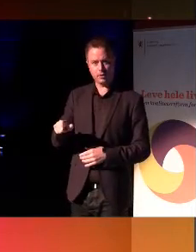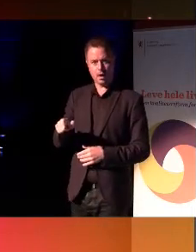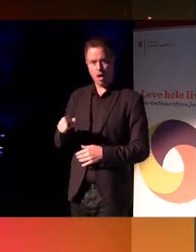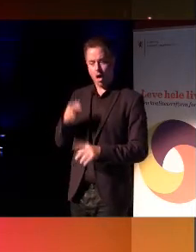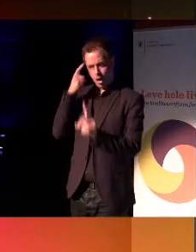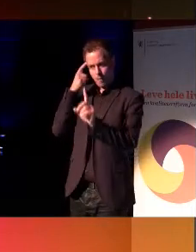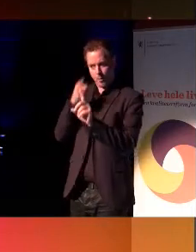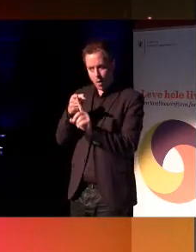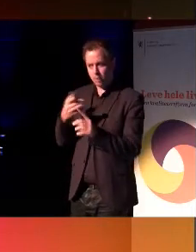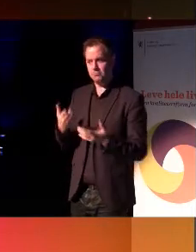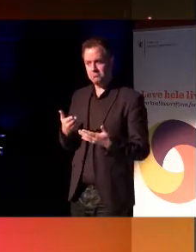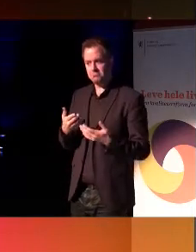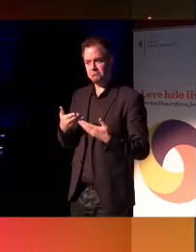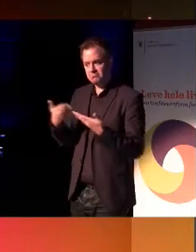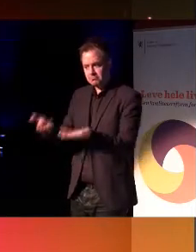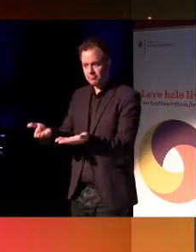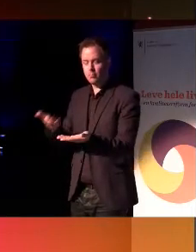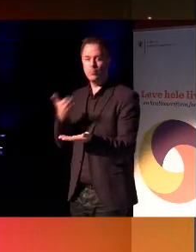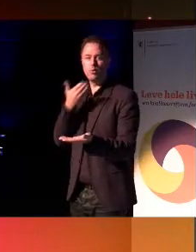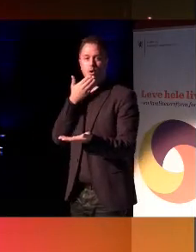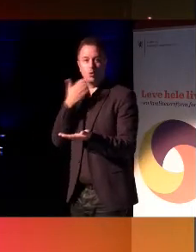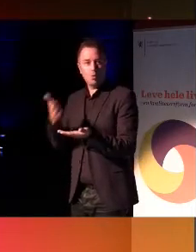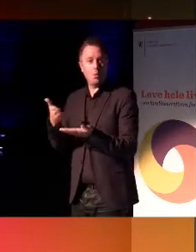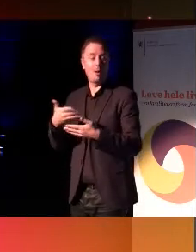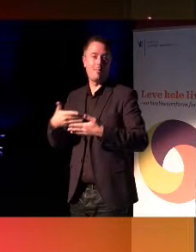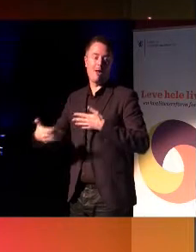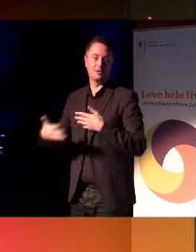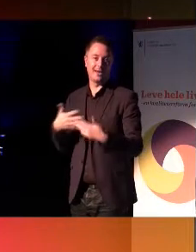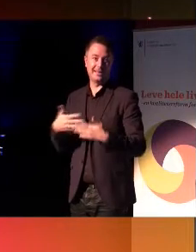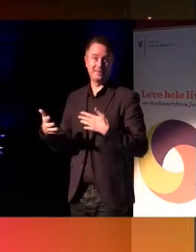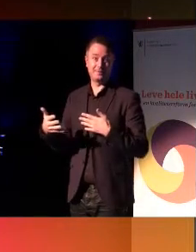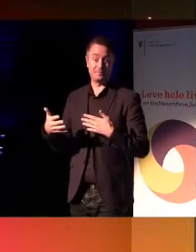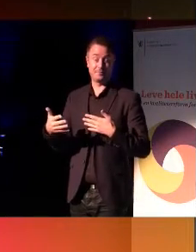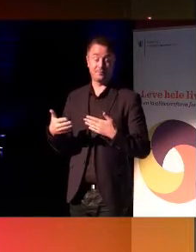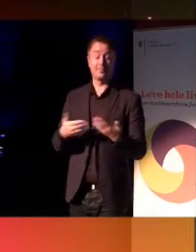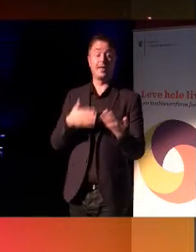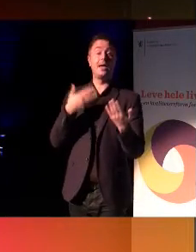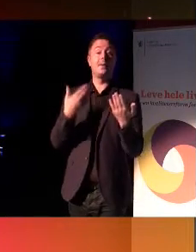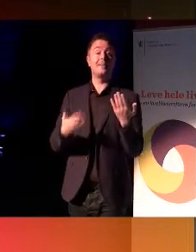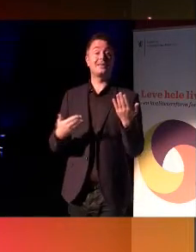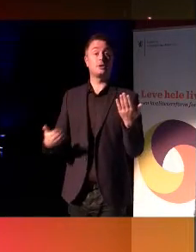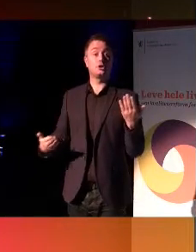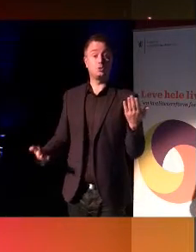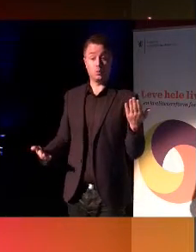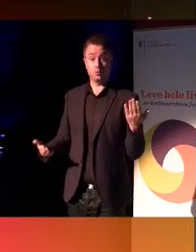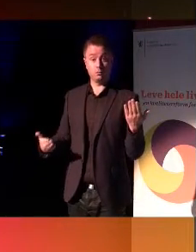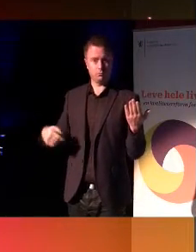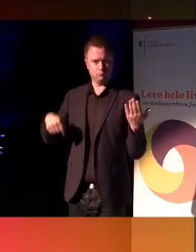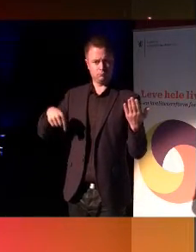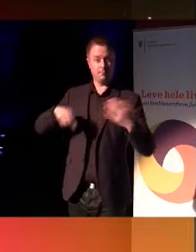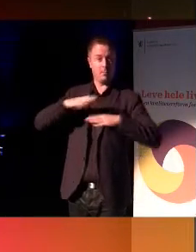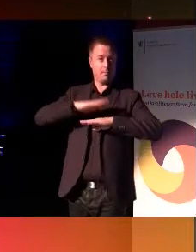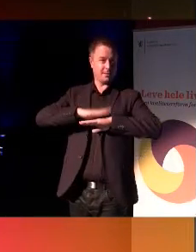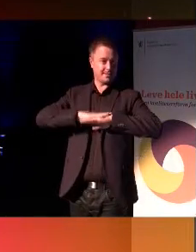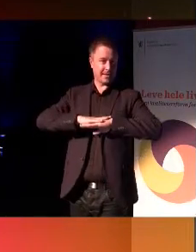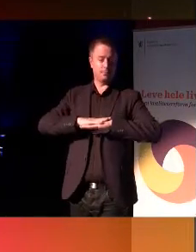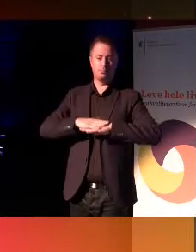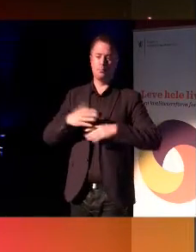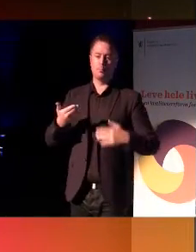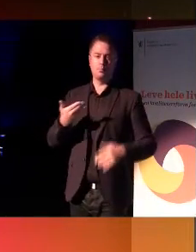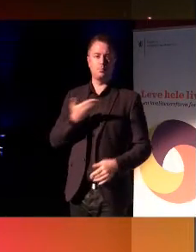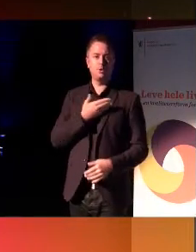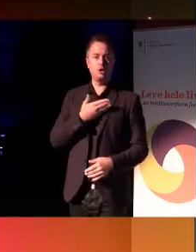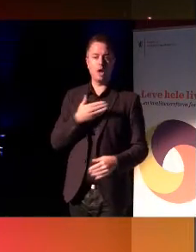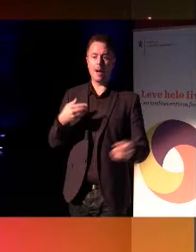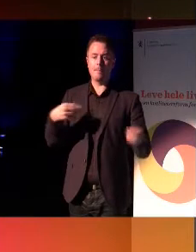lurer. Bakgrunnen for denne presentasjonen handler om et stort materiale. Det handler om erfaringer